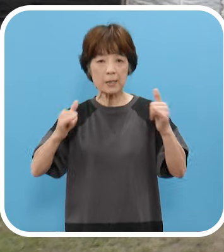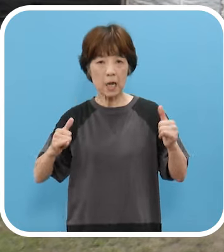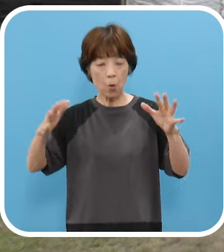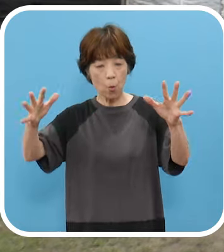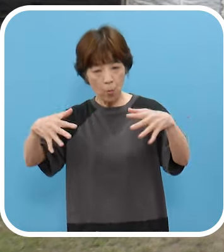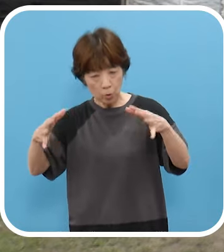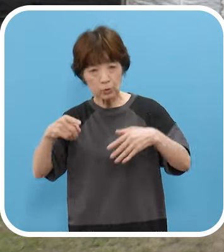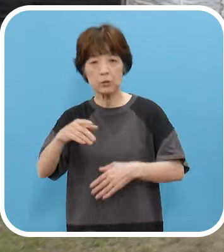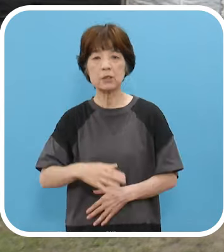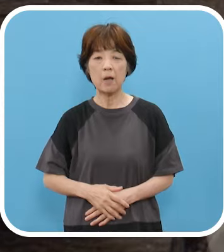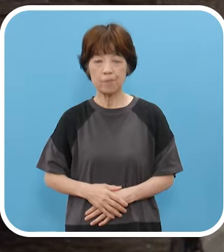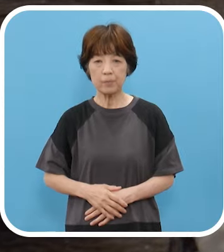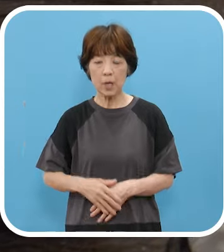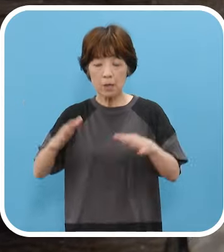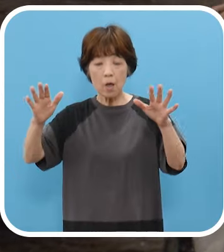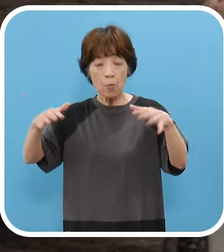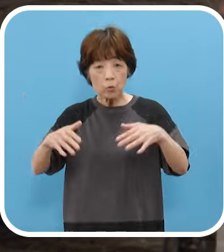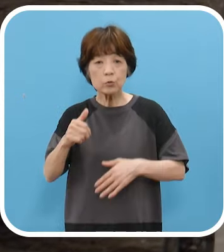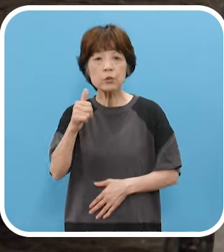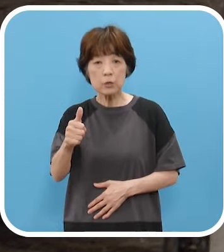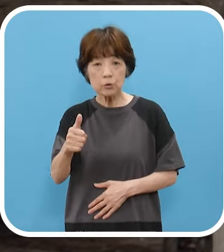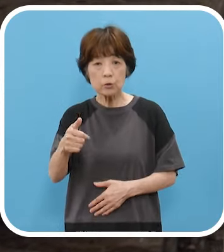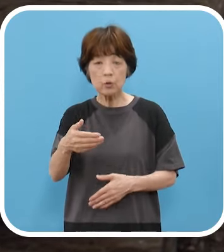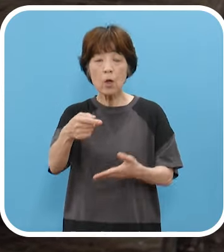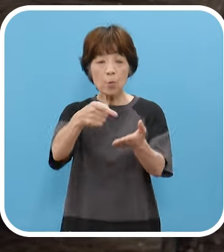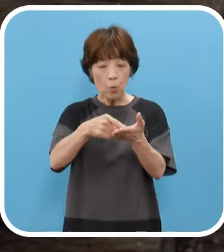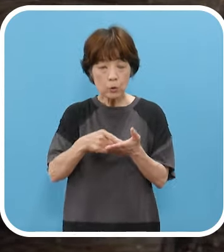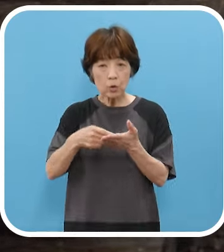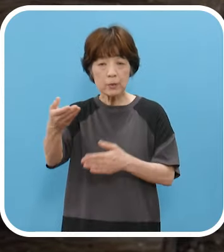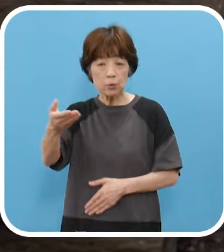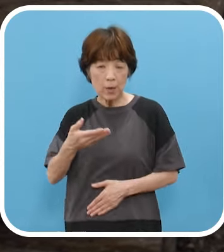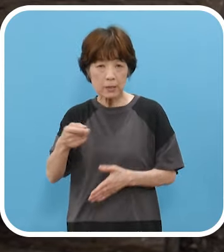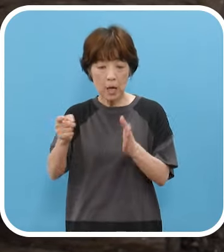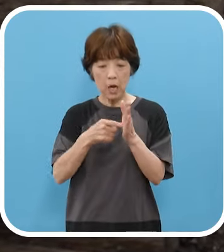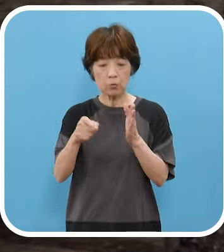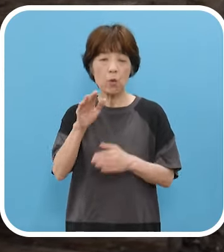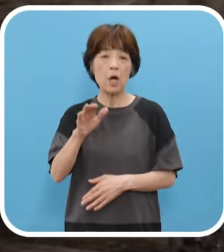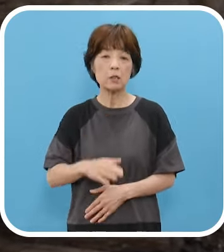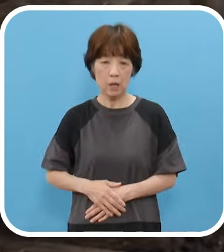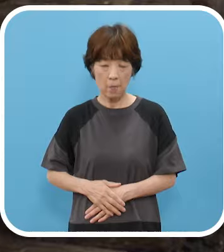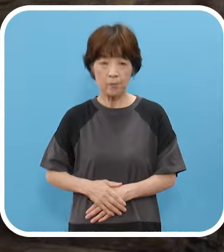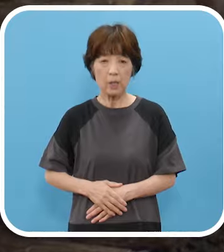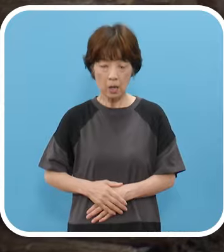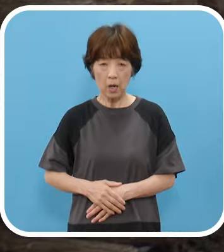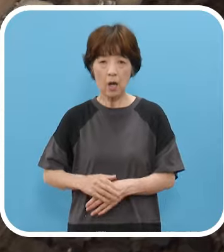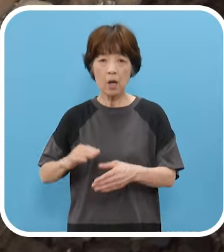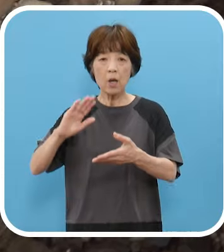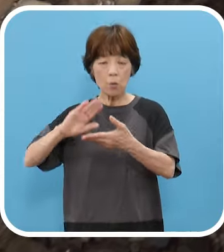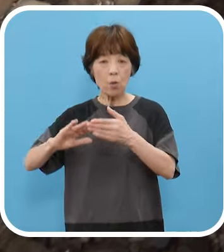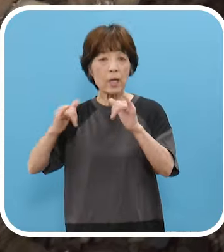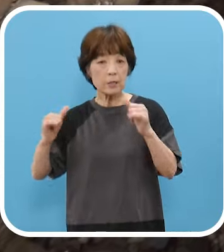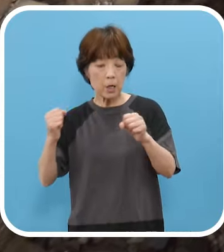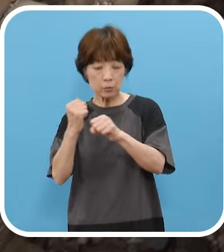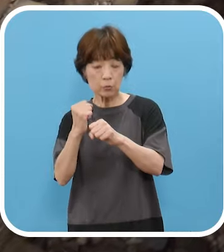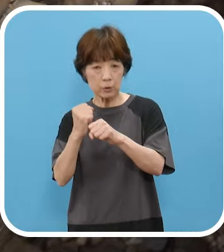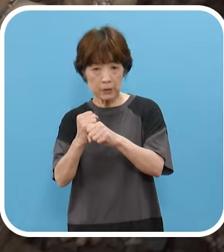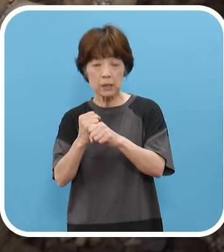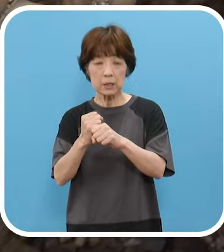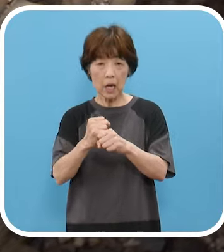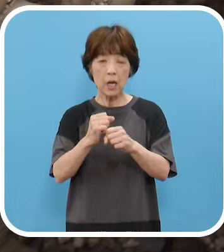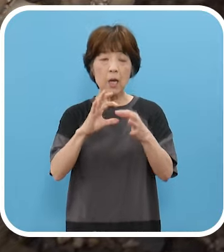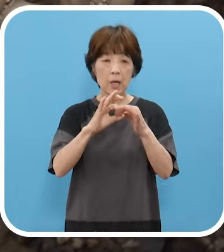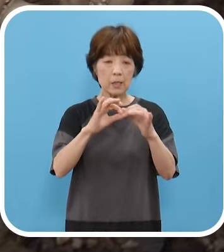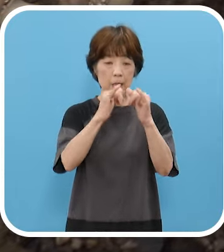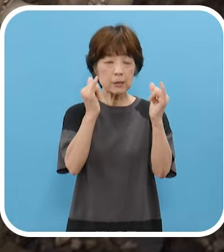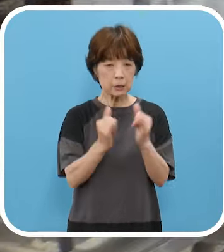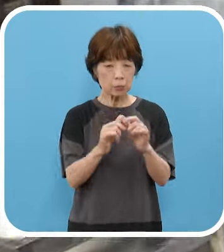1ヶ月も置かないうちに実はもうアクションあったんです。後継者作りにしろ、関係人口を増やすのもやはり自分らから発信していかなきゃい